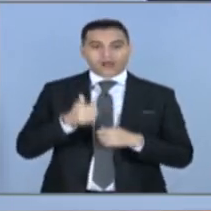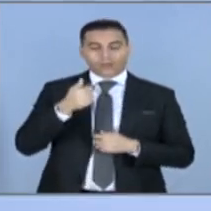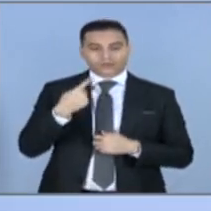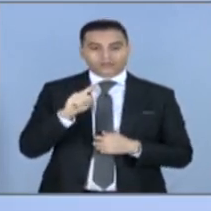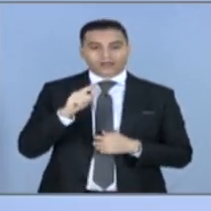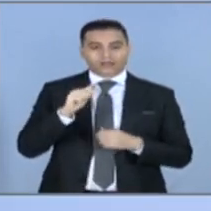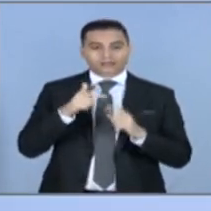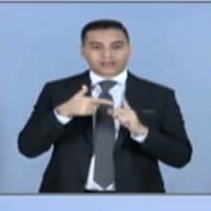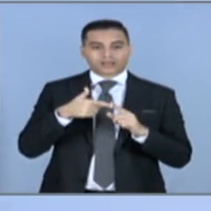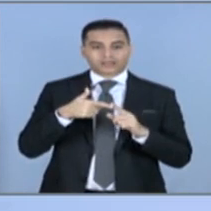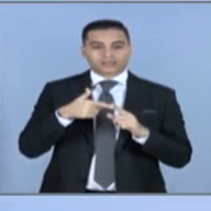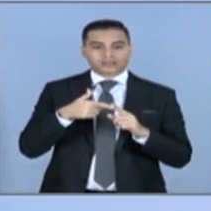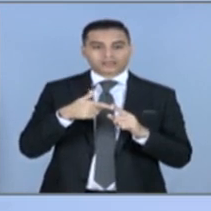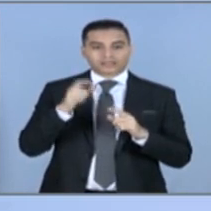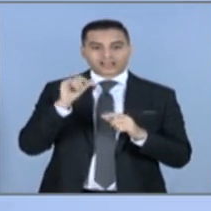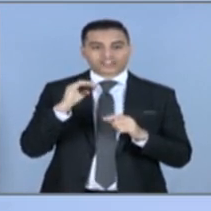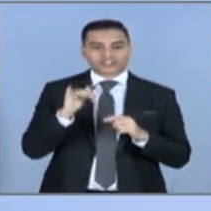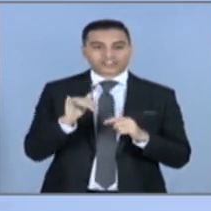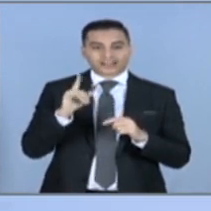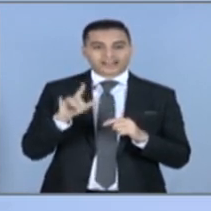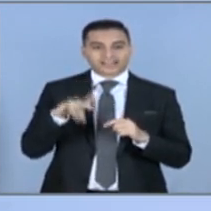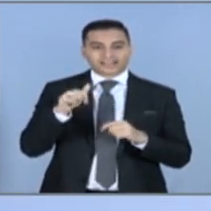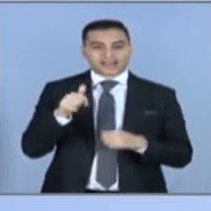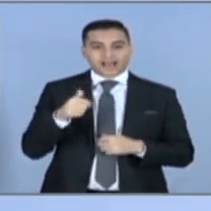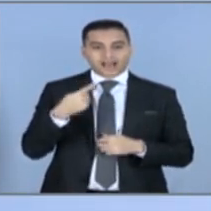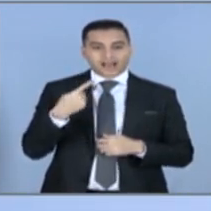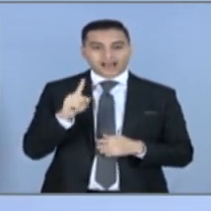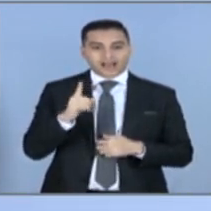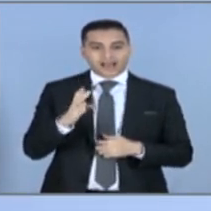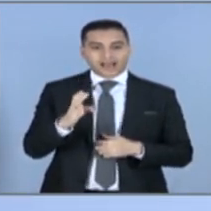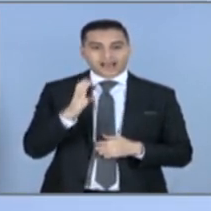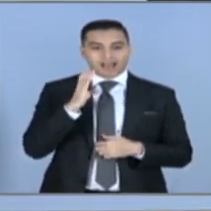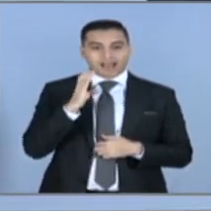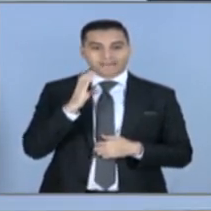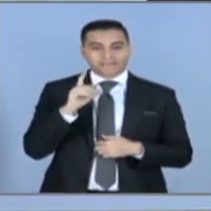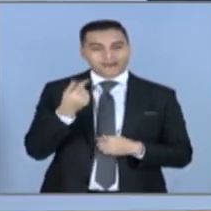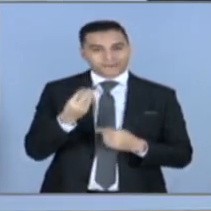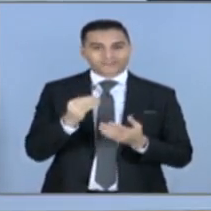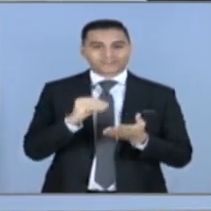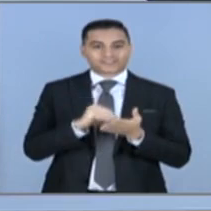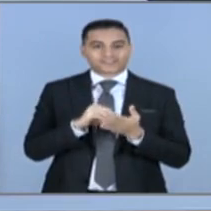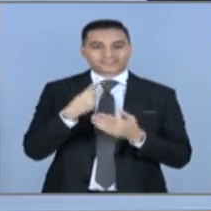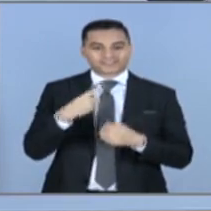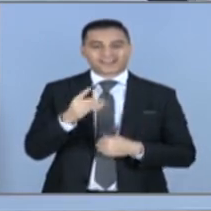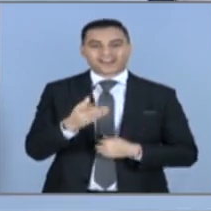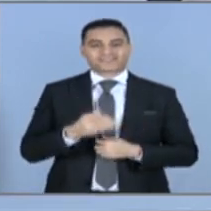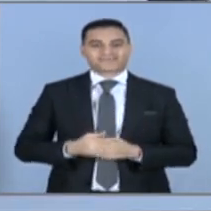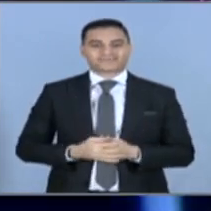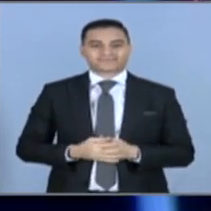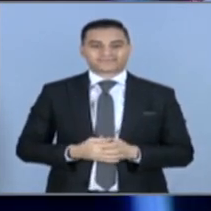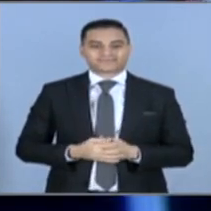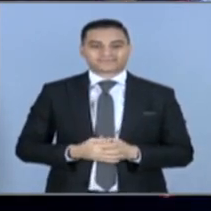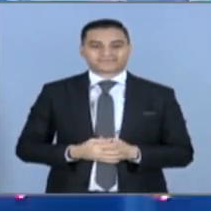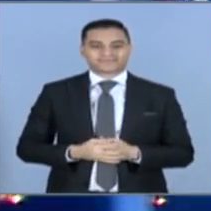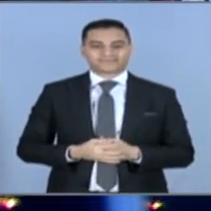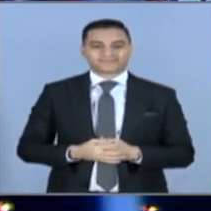صح، 16 مرة. الثانية نيجيريا، 15 مرة. إجابة صحيحة.